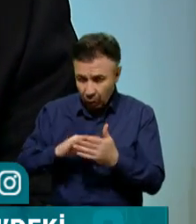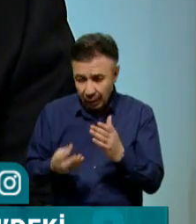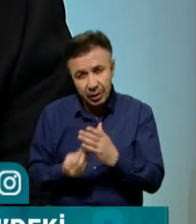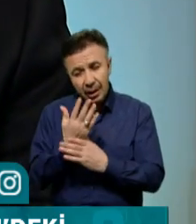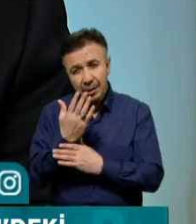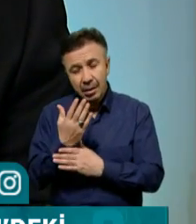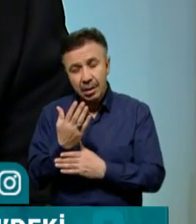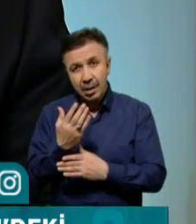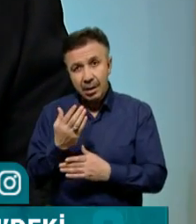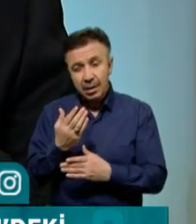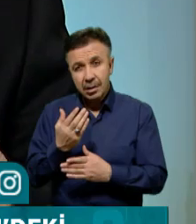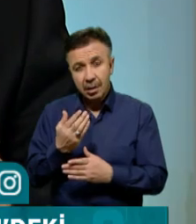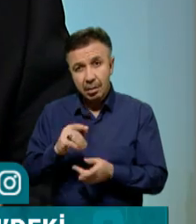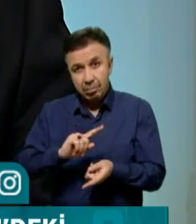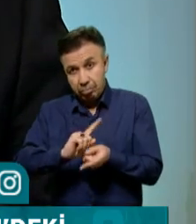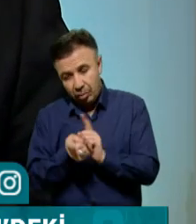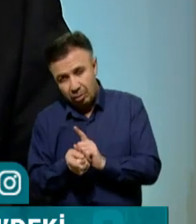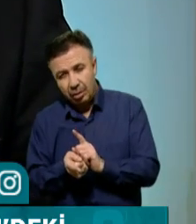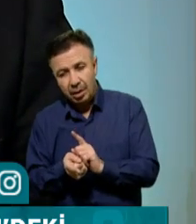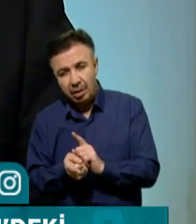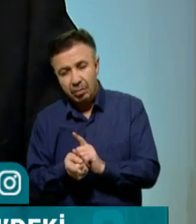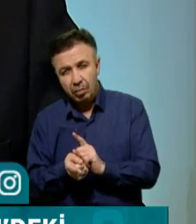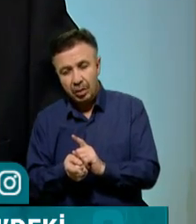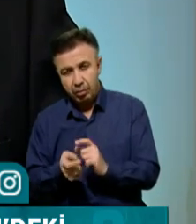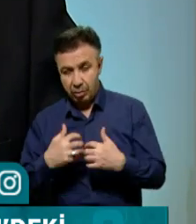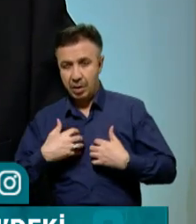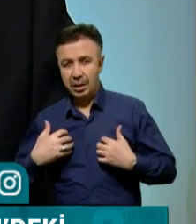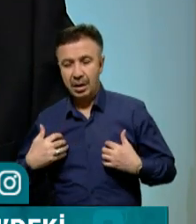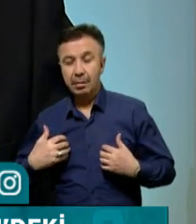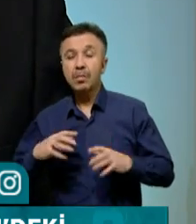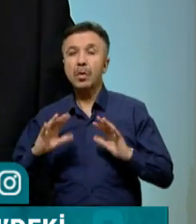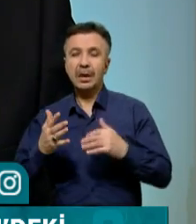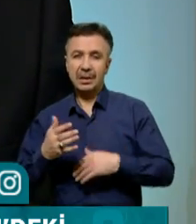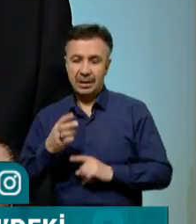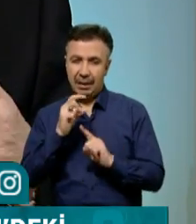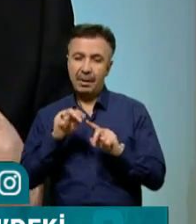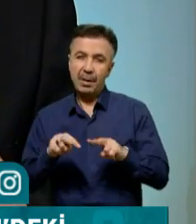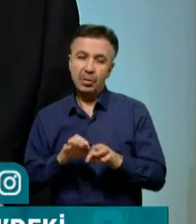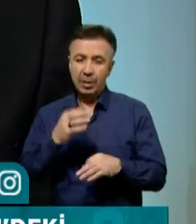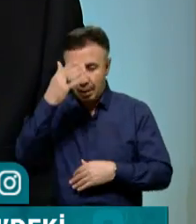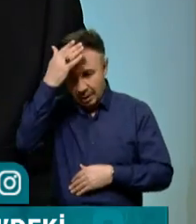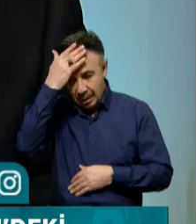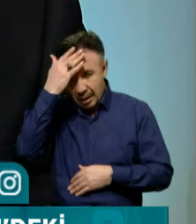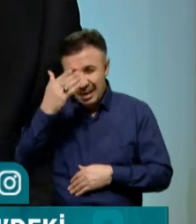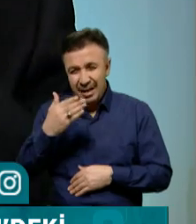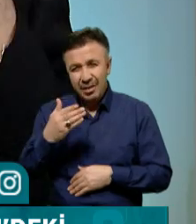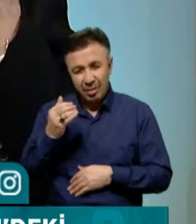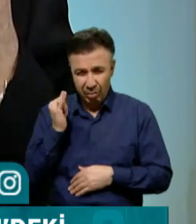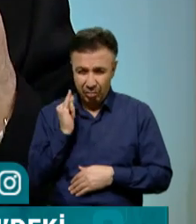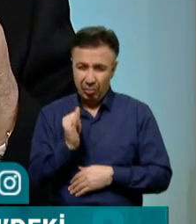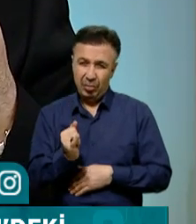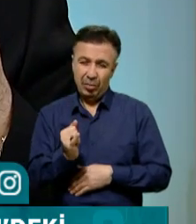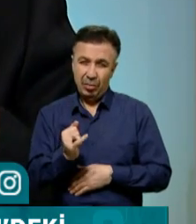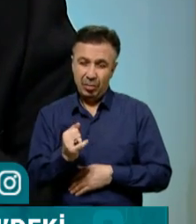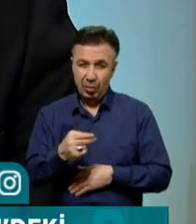ne yaparsınız? Bu meydan okumayı bozabilirsiniz. Onun için de İbni Mesud Hazretleri ona ağır bir eleştiride bulunmuş. ذَاكَ مَنْ